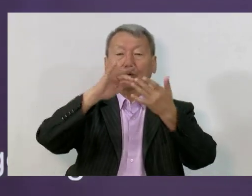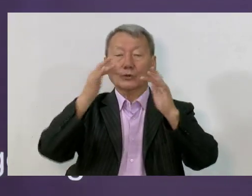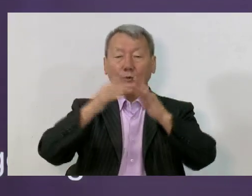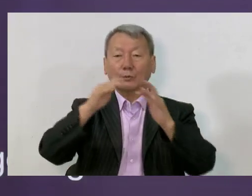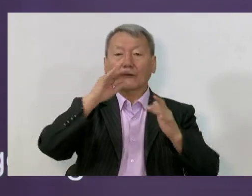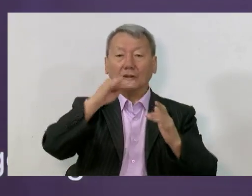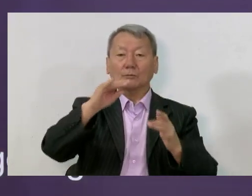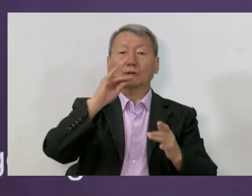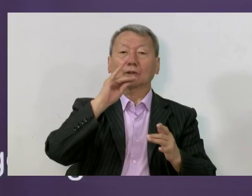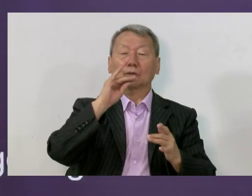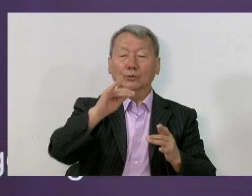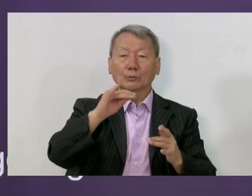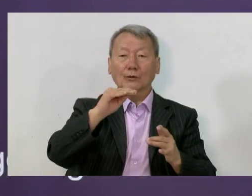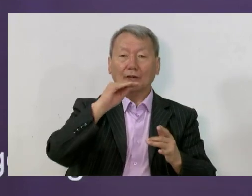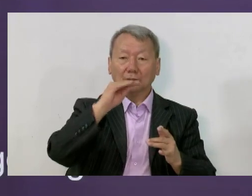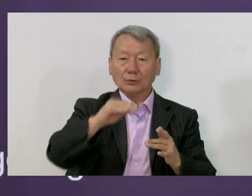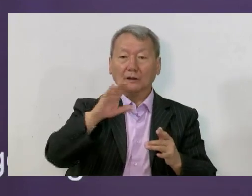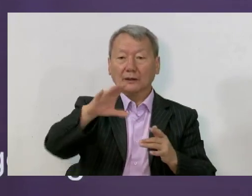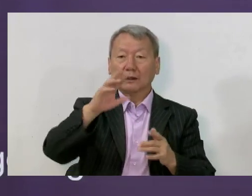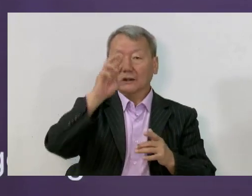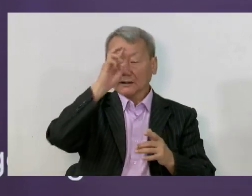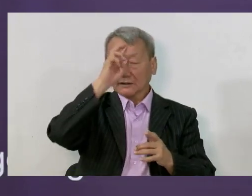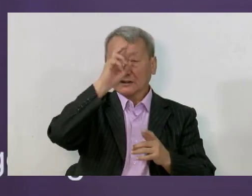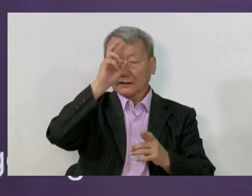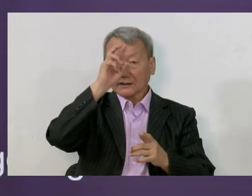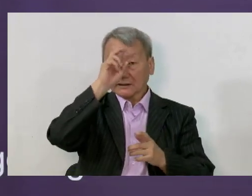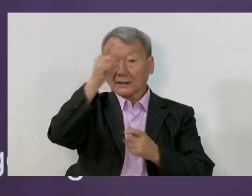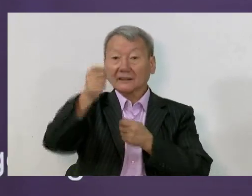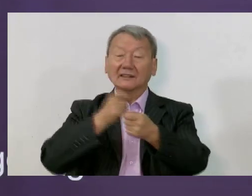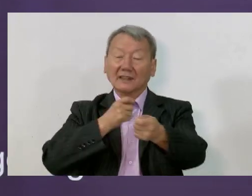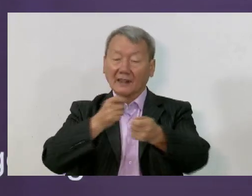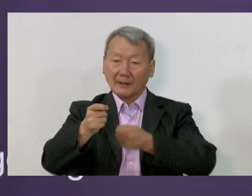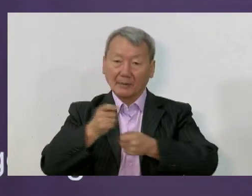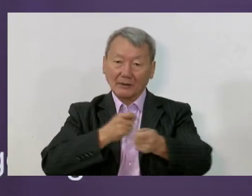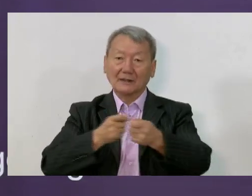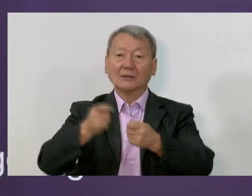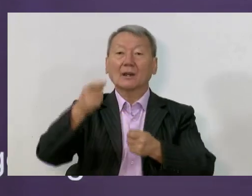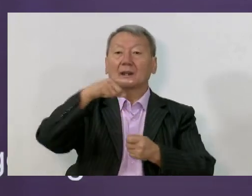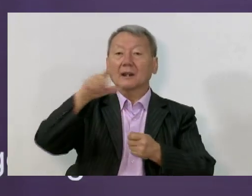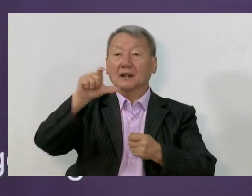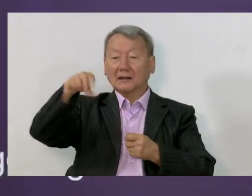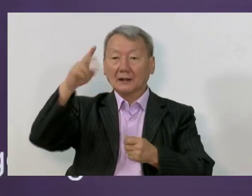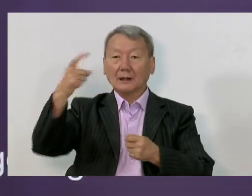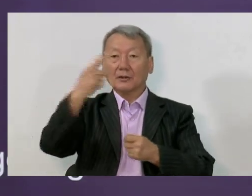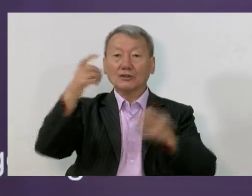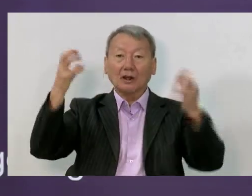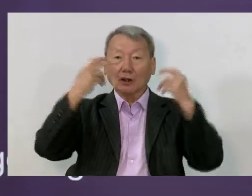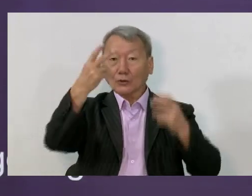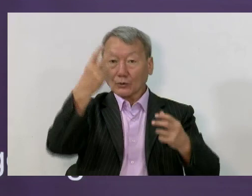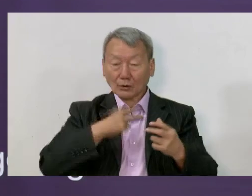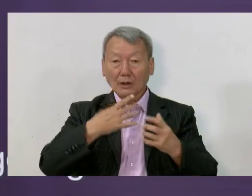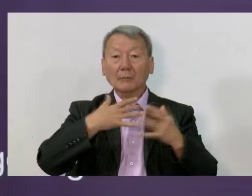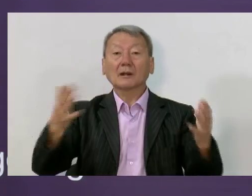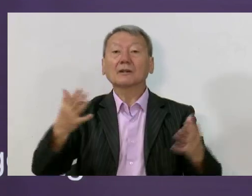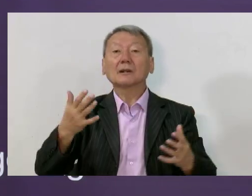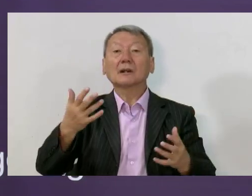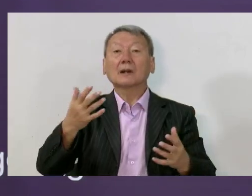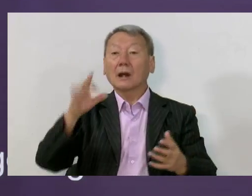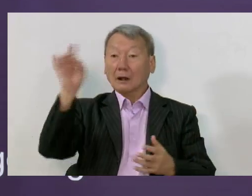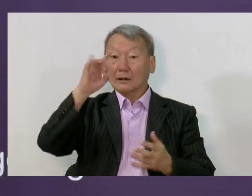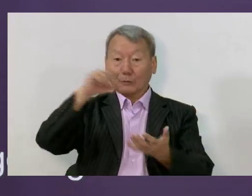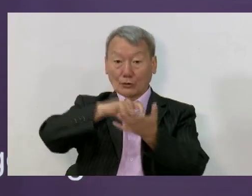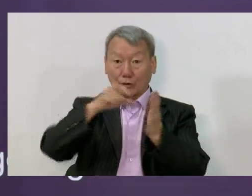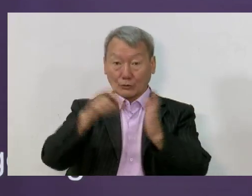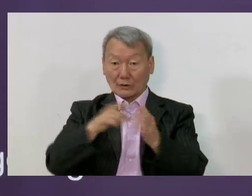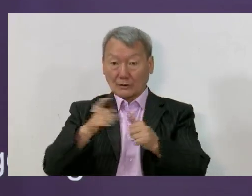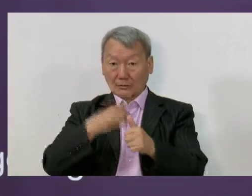Ютуб канале ЛТР и Фейсбуке, на странициях Кыргыз Окумету, социальный правительство, МТРК ЛТР и Биринч Радио. Республикалық